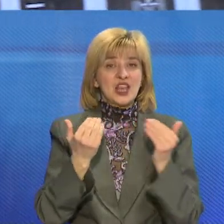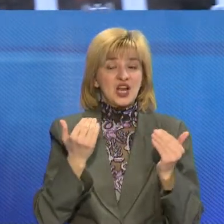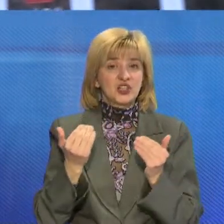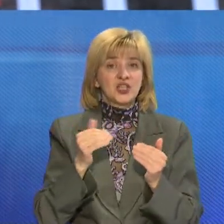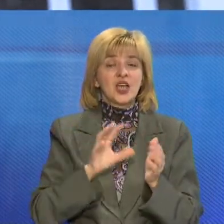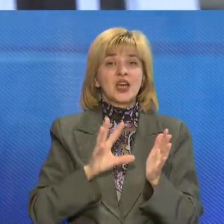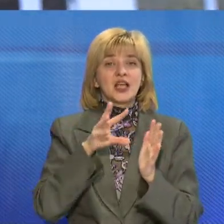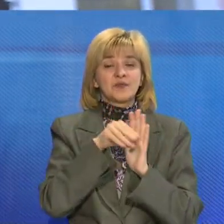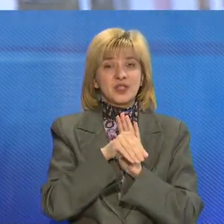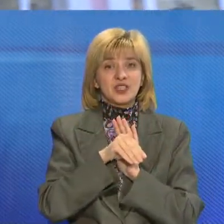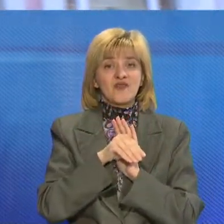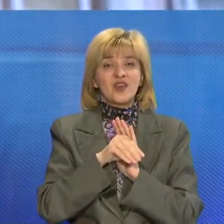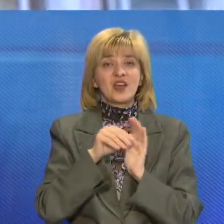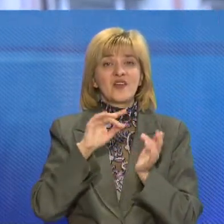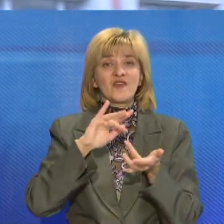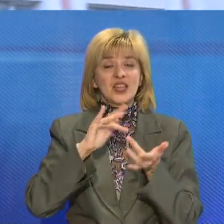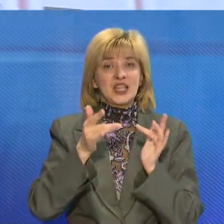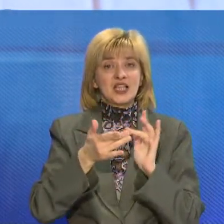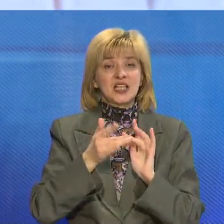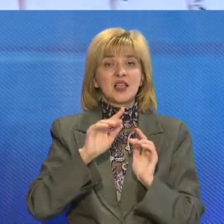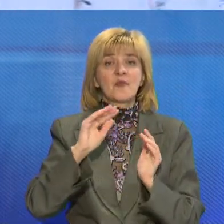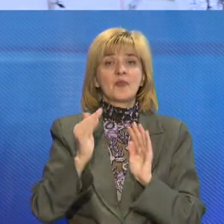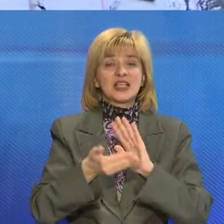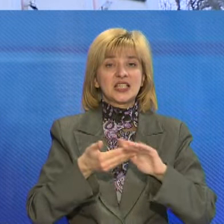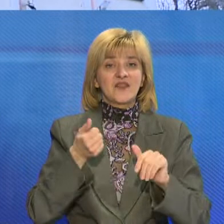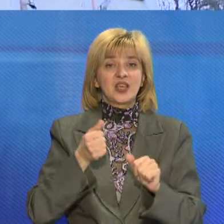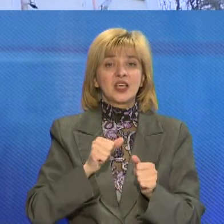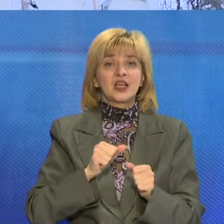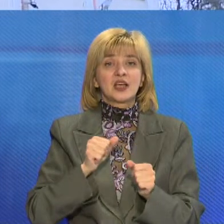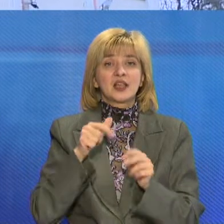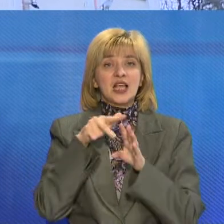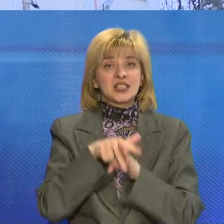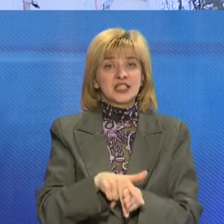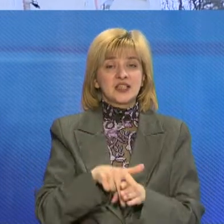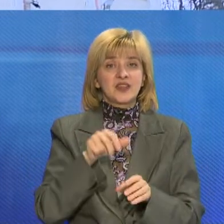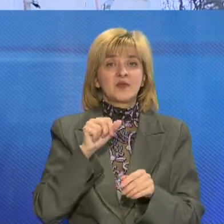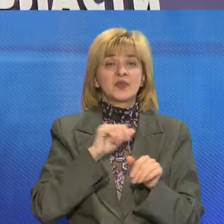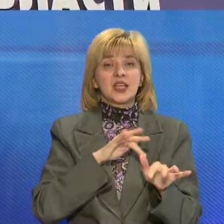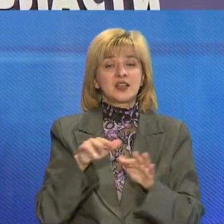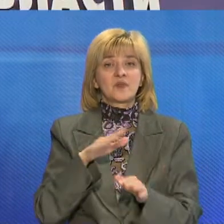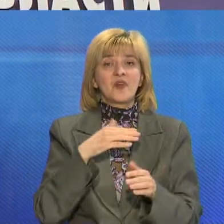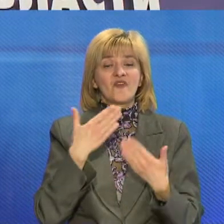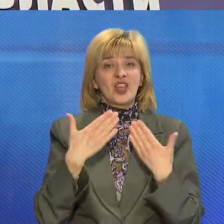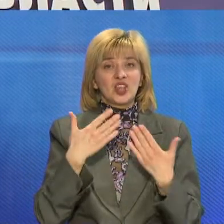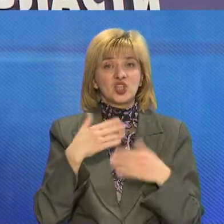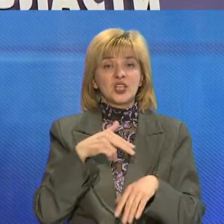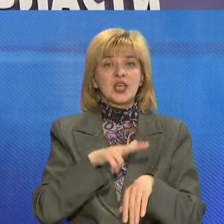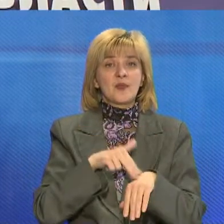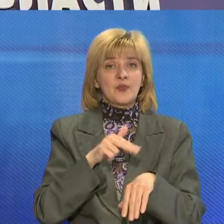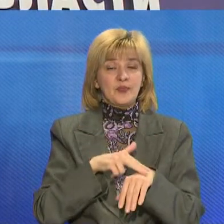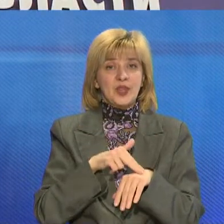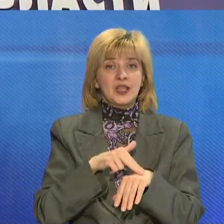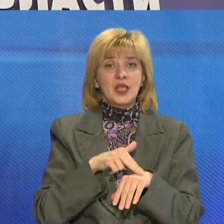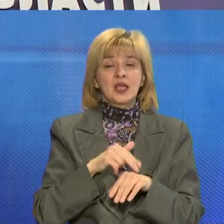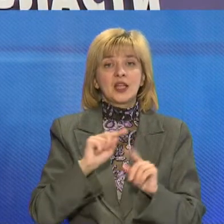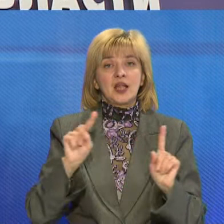месенджери Telegram закліки до гвалтовних діянь у дочиненні до правоохоўцаў. У жнівні 2021 з метою підрыхтоўкі до